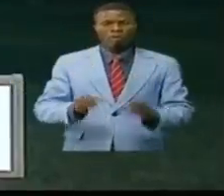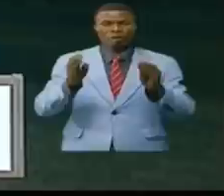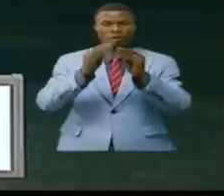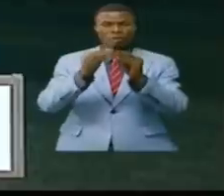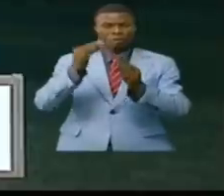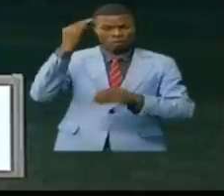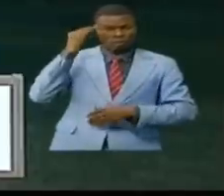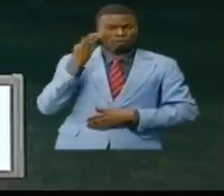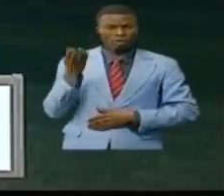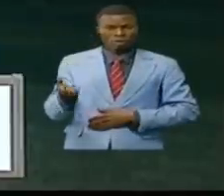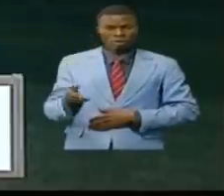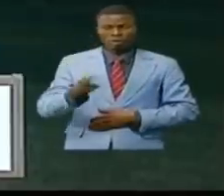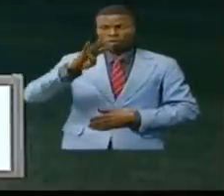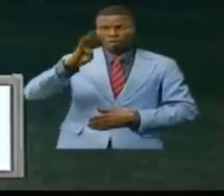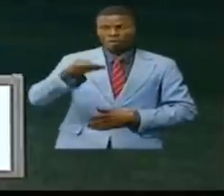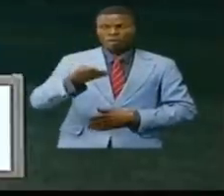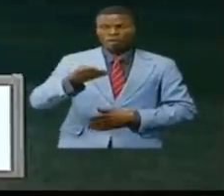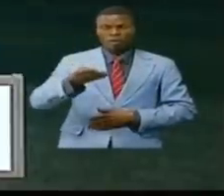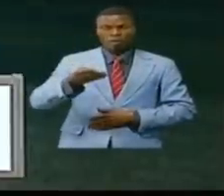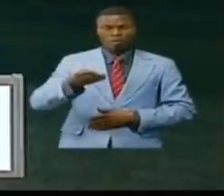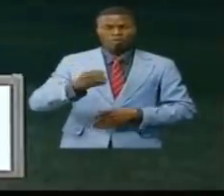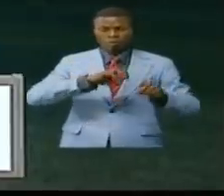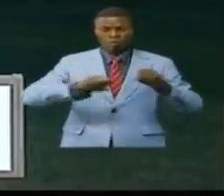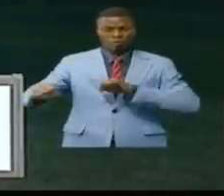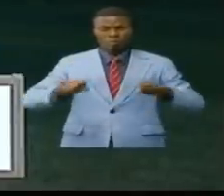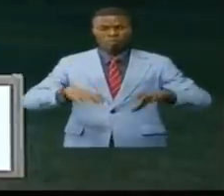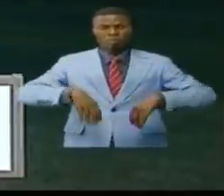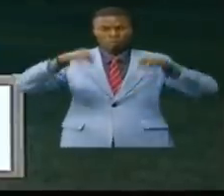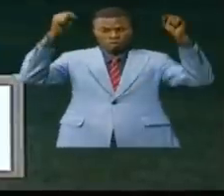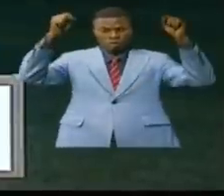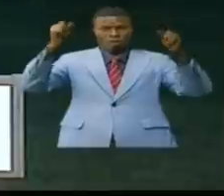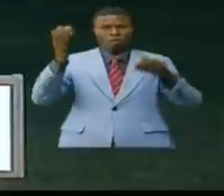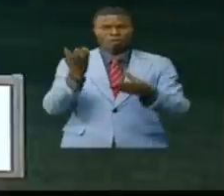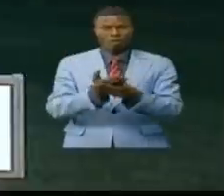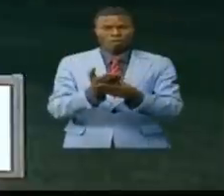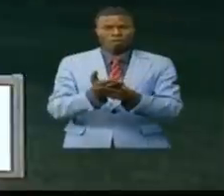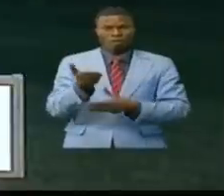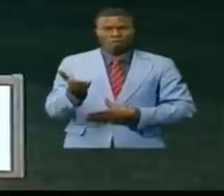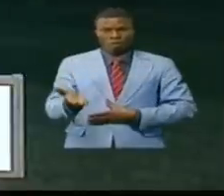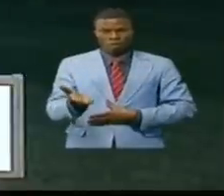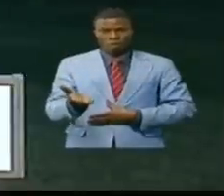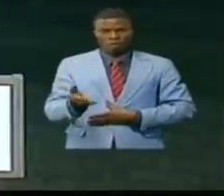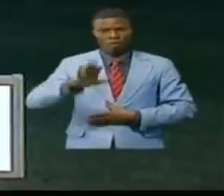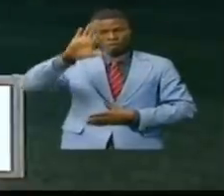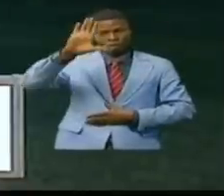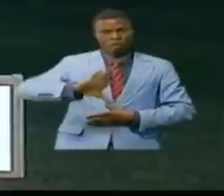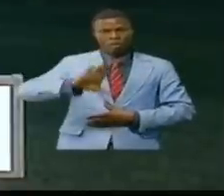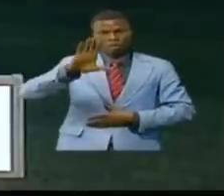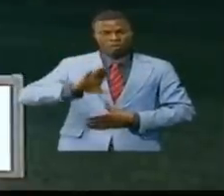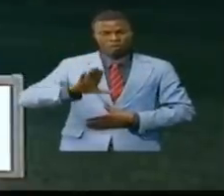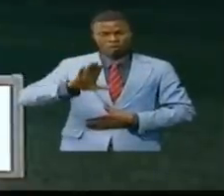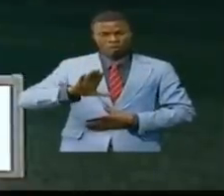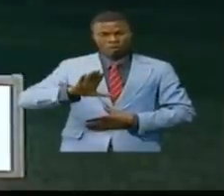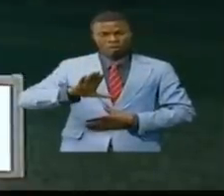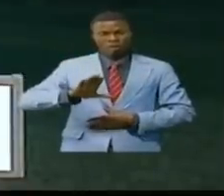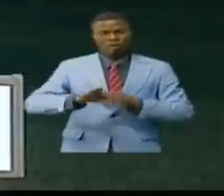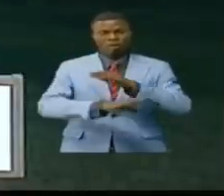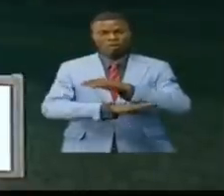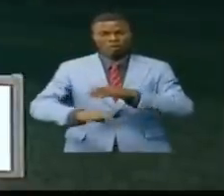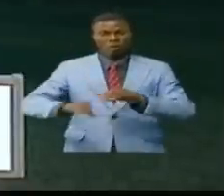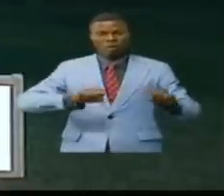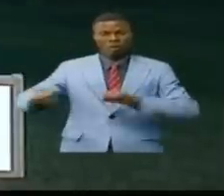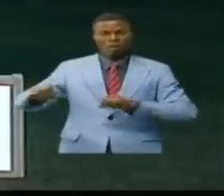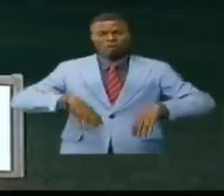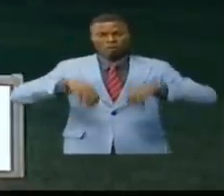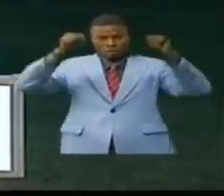des ministres. 4. Examen et adoption des dossiers. 5. Enfin, examen